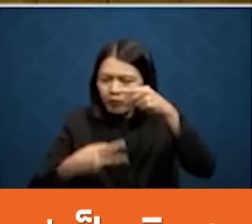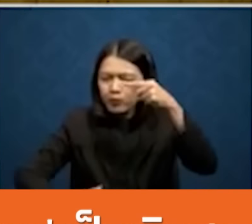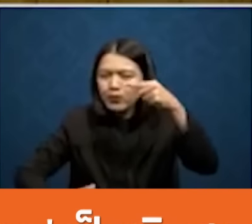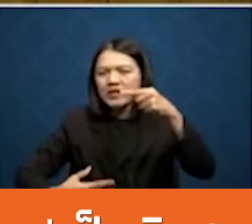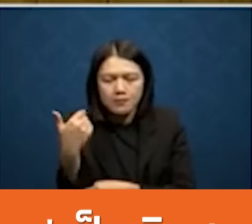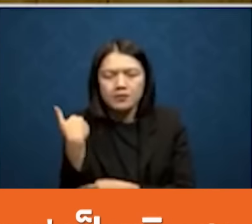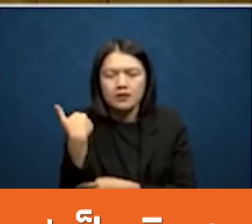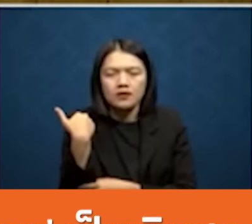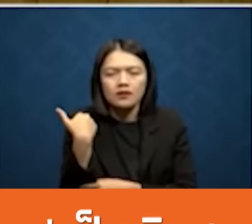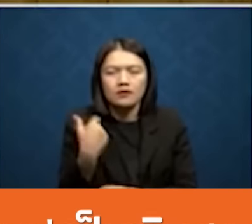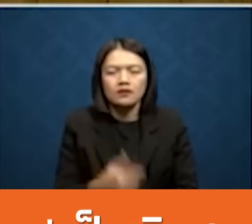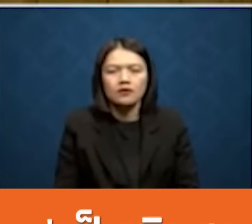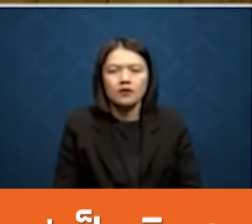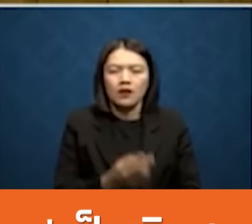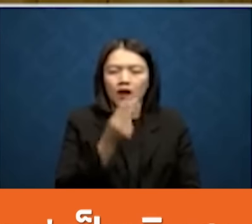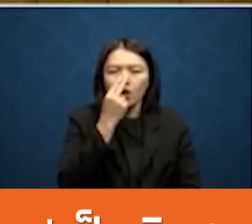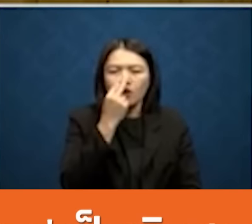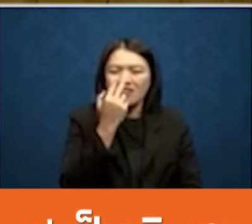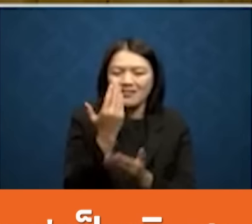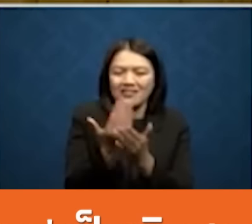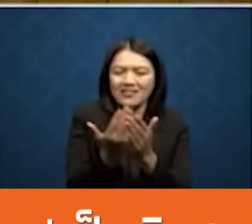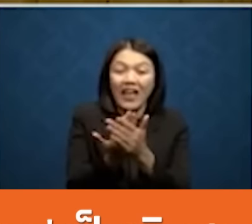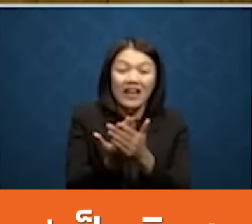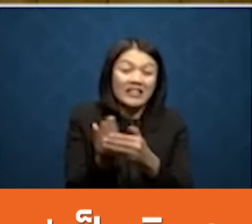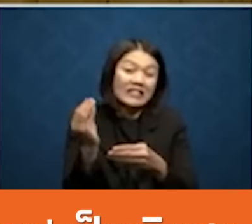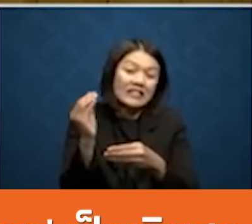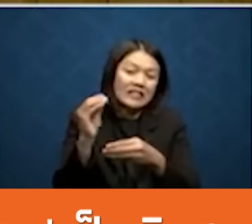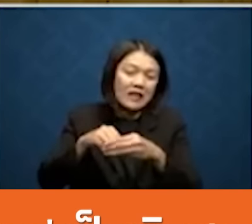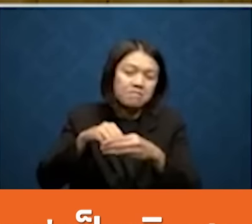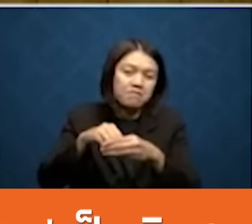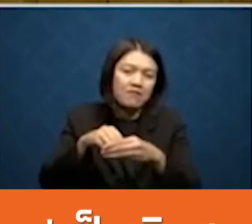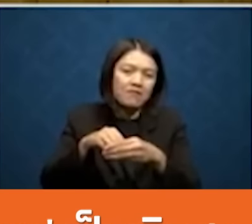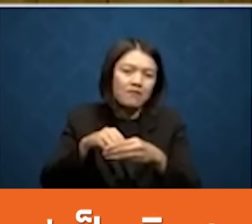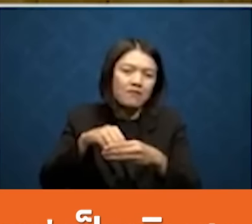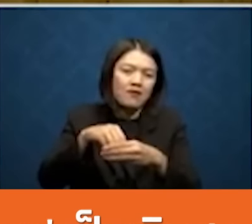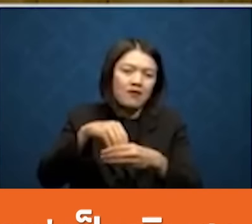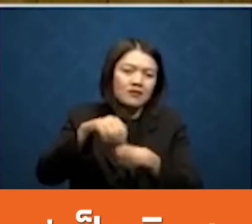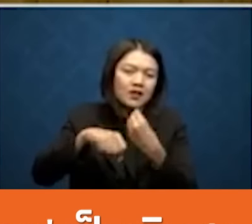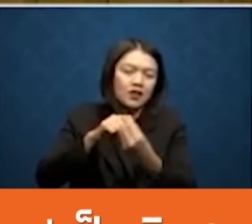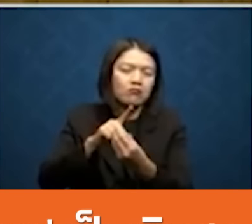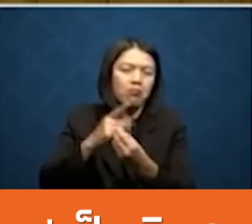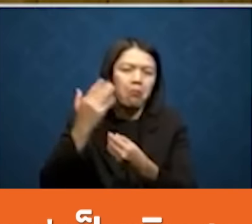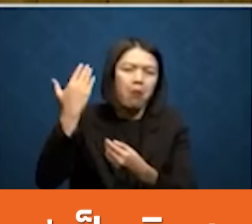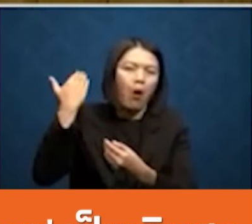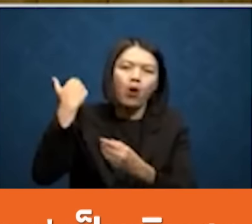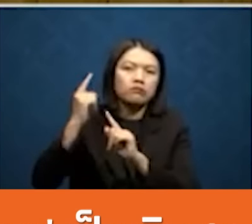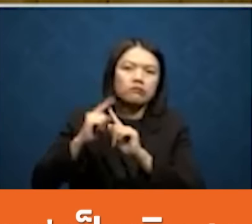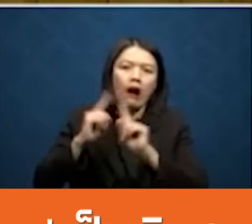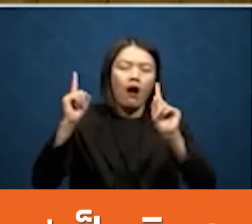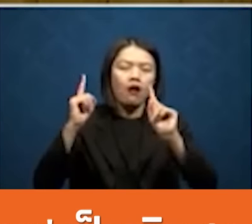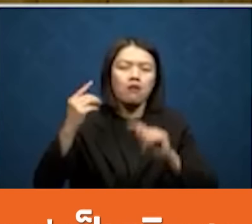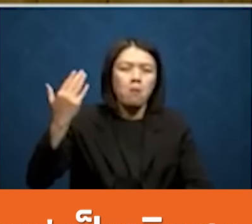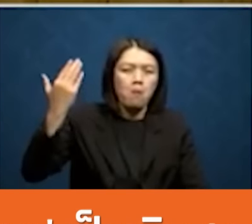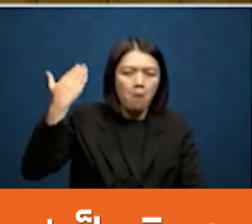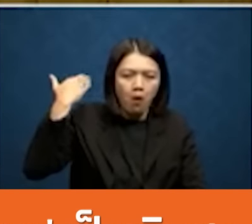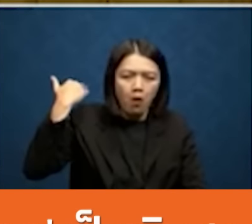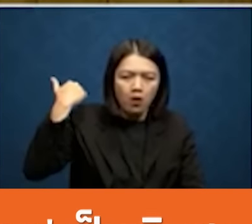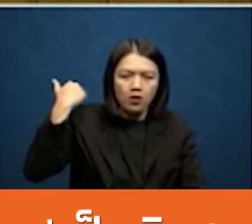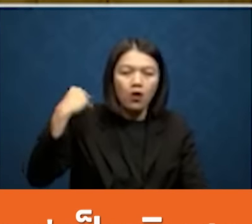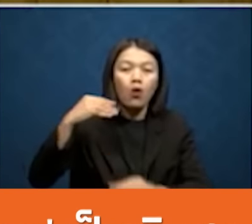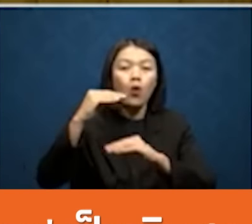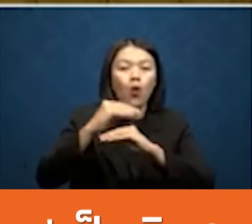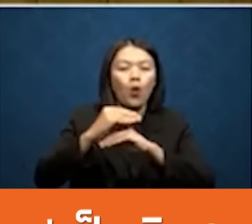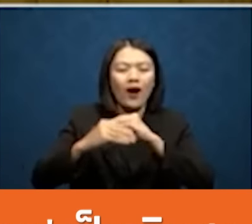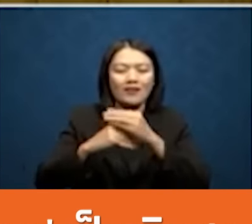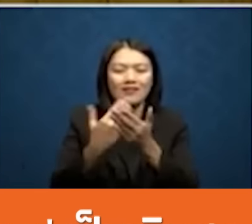ใหม่ครับซึ่งเป็นการเติมเงินเข้าไปในระบบเศรษฐกิจซึ่งแตกต่างจากเดิมในอดีตที่ผ่านมานะครับโครง